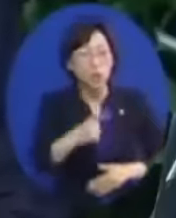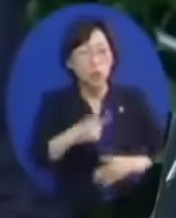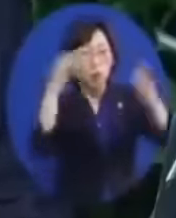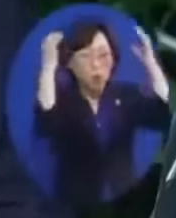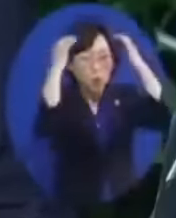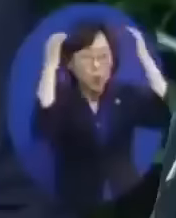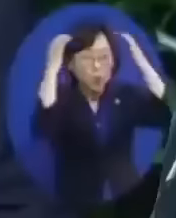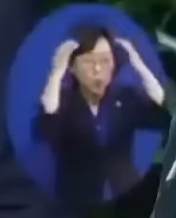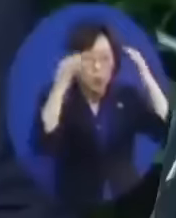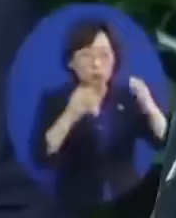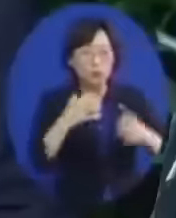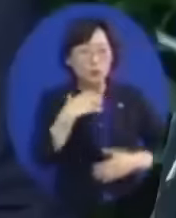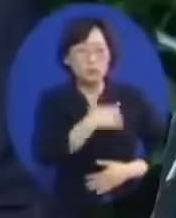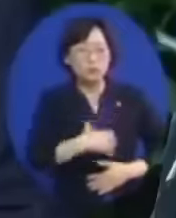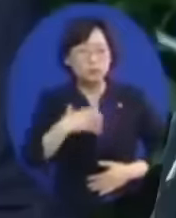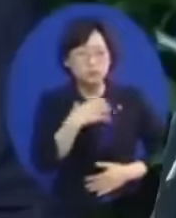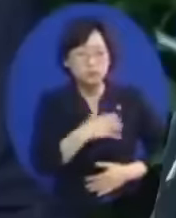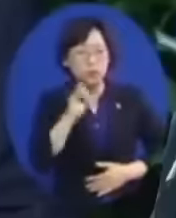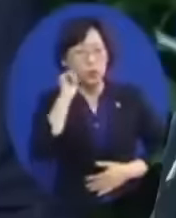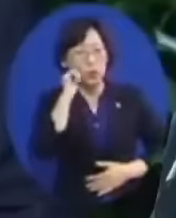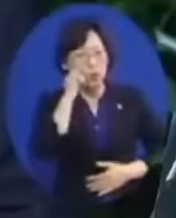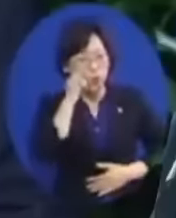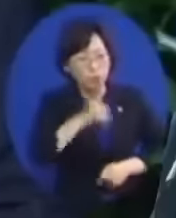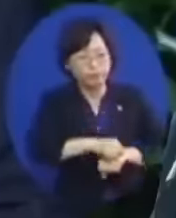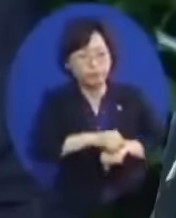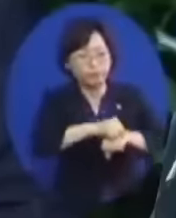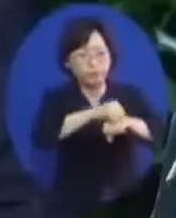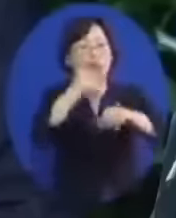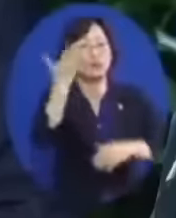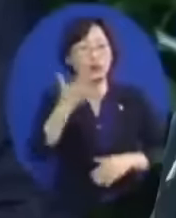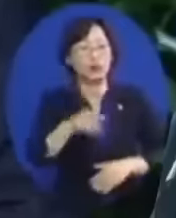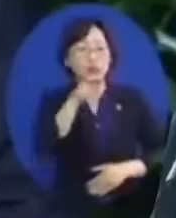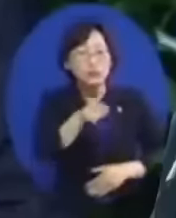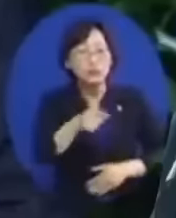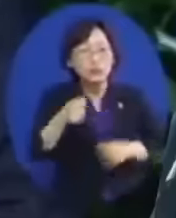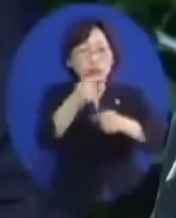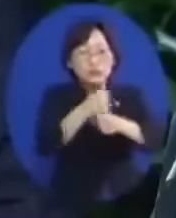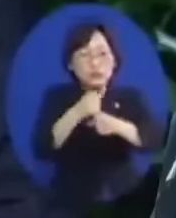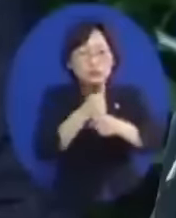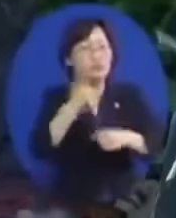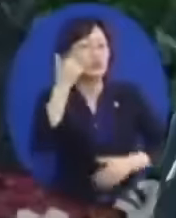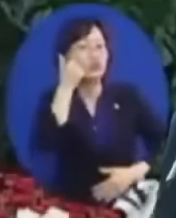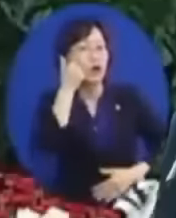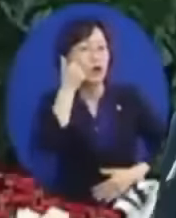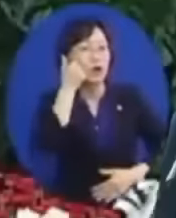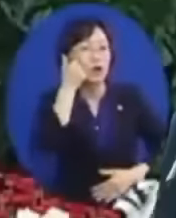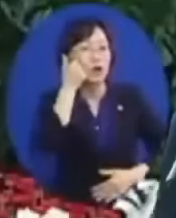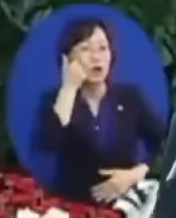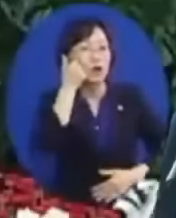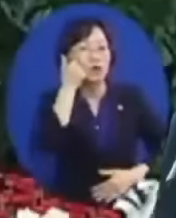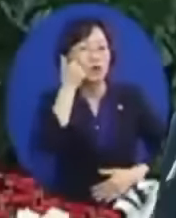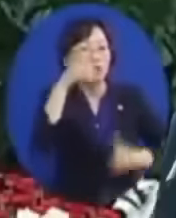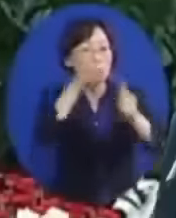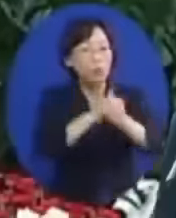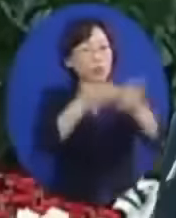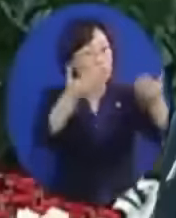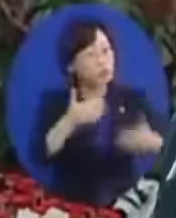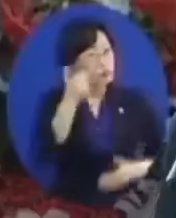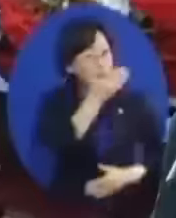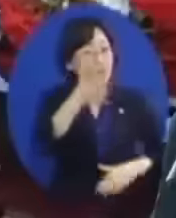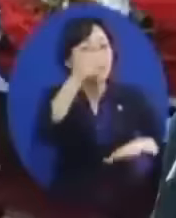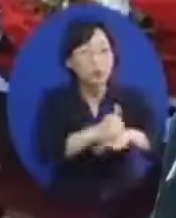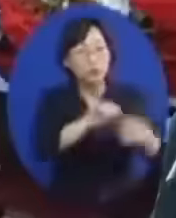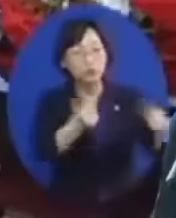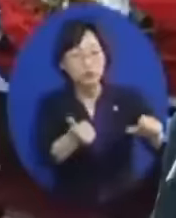쌓이고 괴로움이 쌓이고 어려움이 쌓이는 것입니다. 이 짐을 누가 벗겨주겠습니까? 또